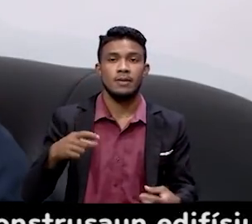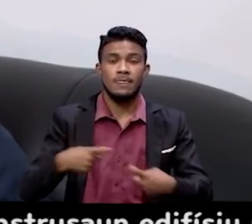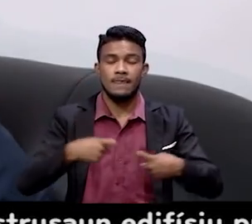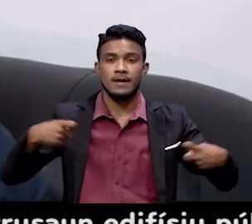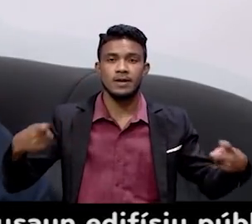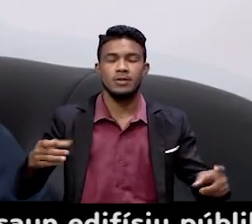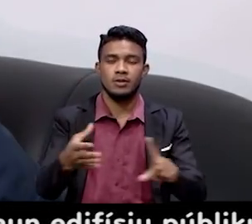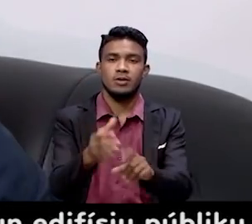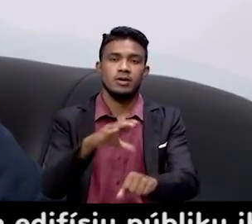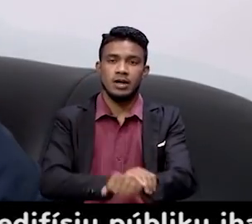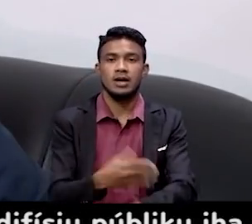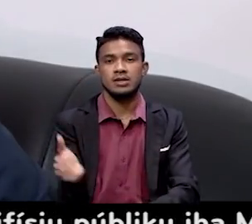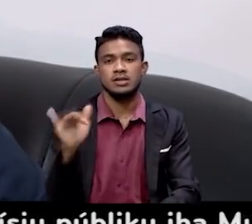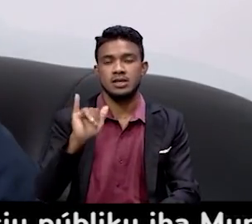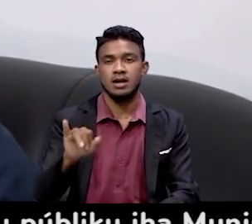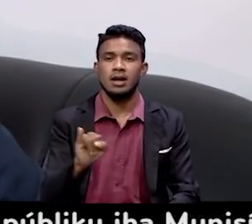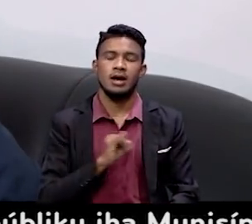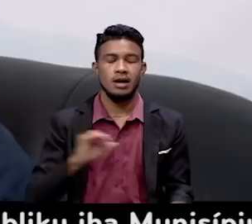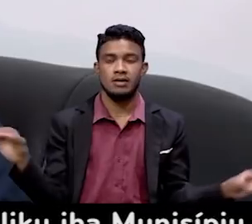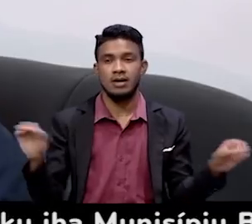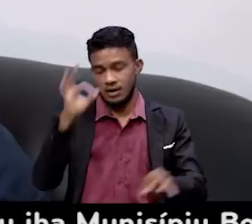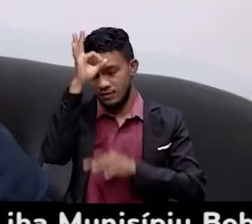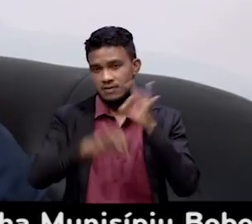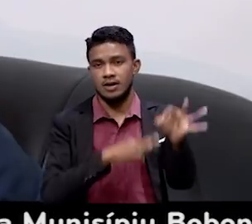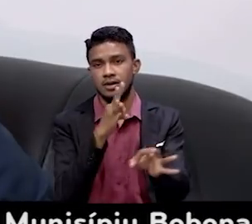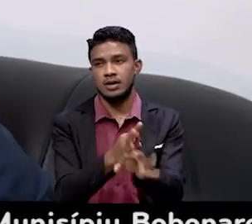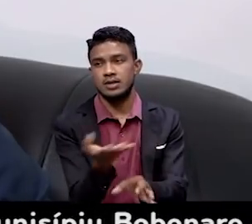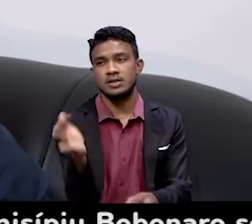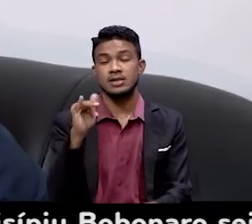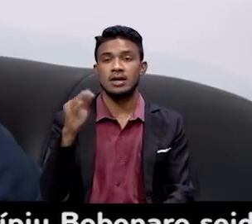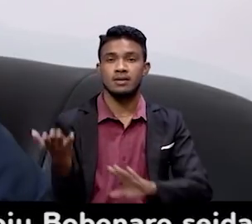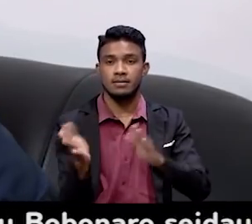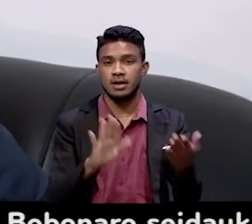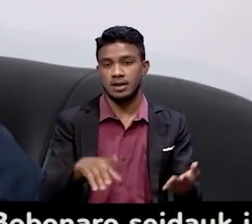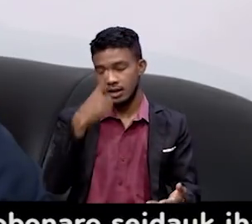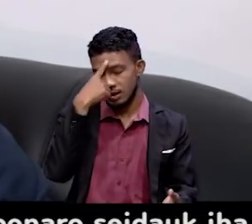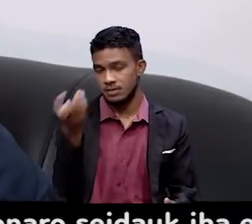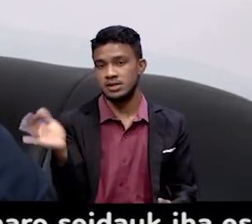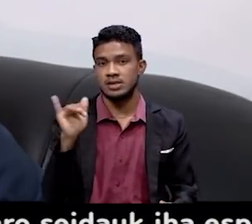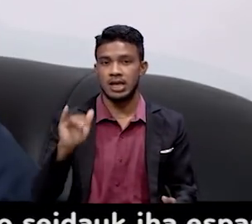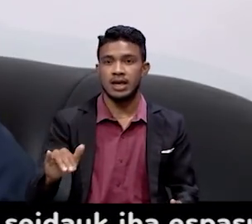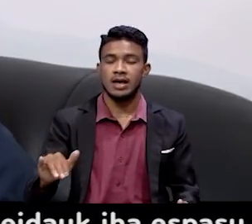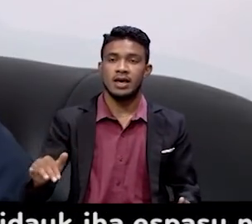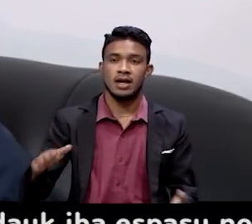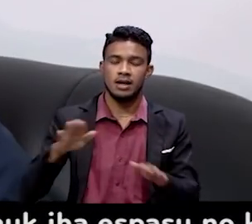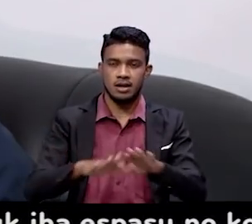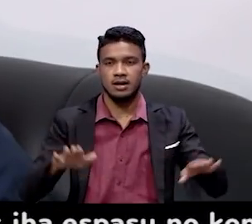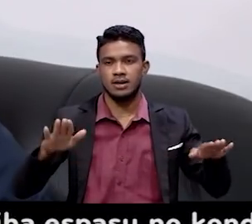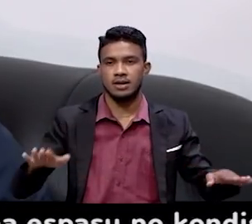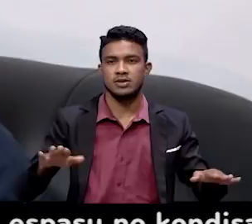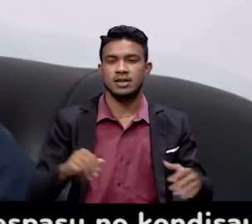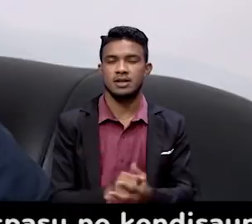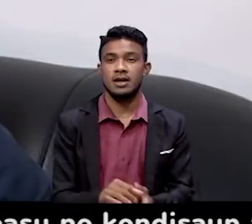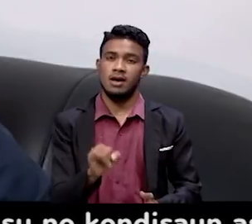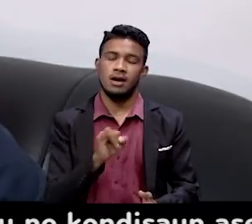sira, hau nunca fiar katak sira mate. Tamba sira inosenti.